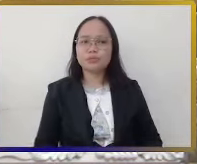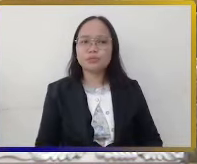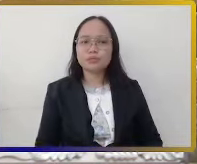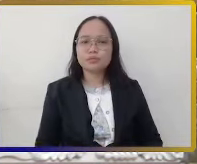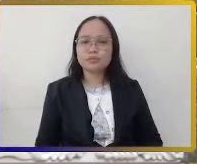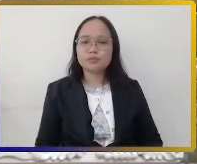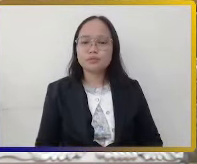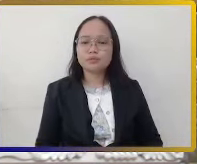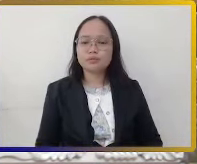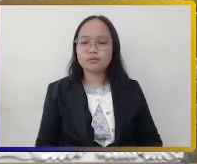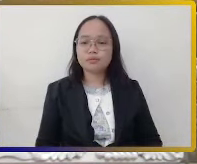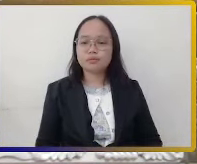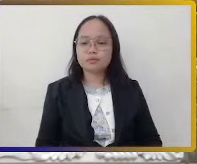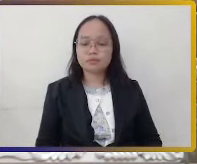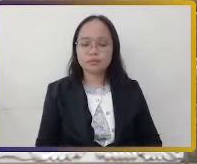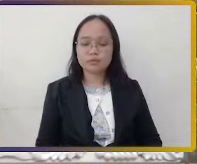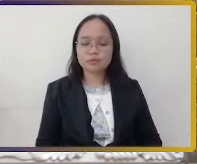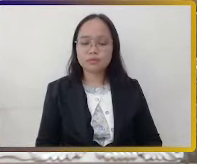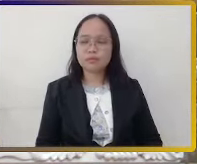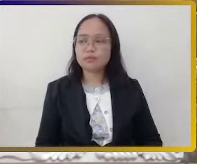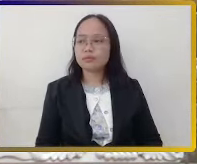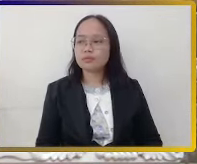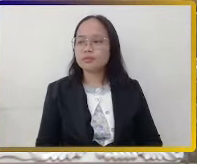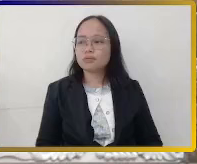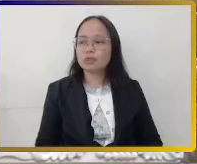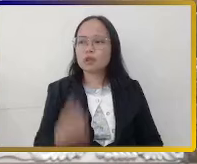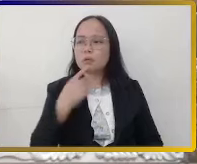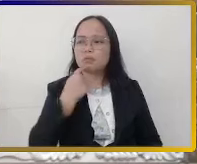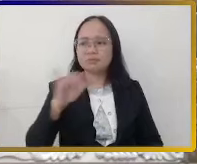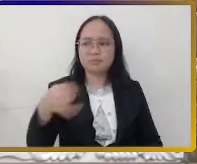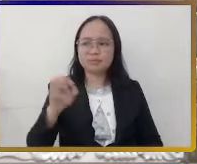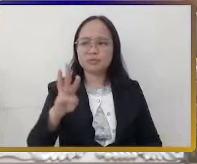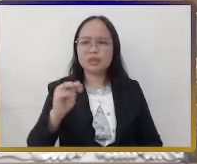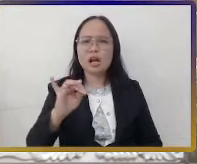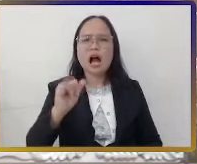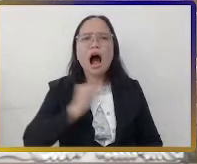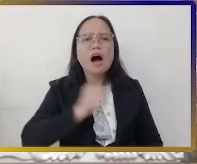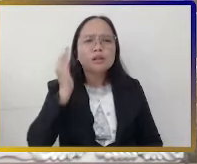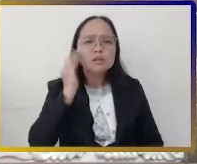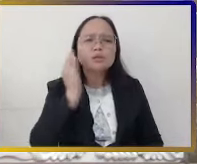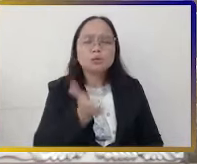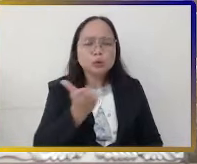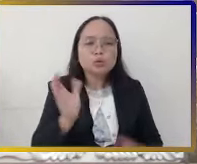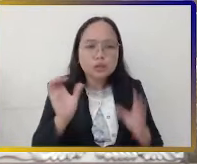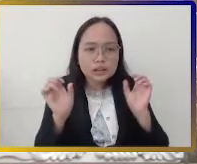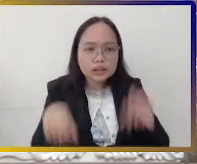Yan ay simpleng pagsasabi niya na kay Jeremiah, Jeremiah, I know you can.